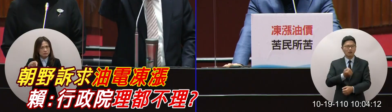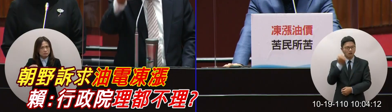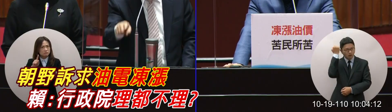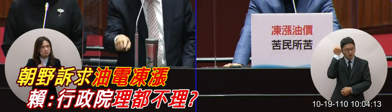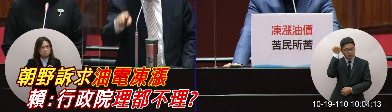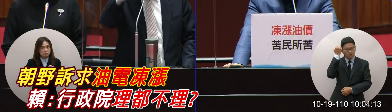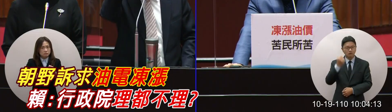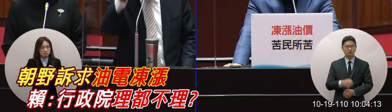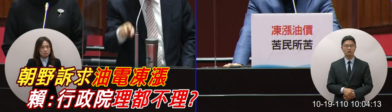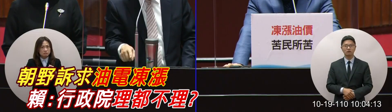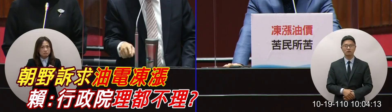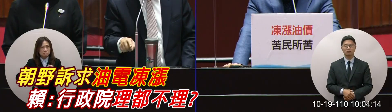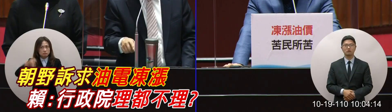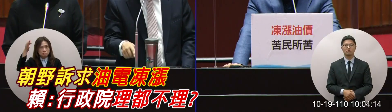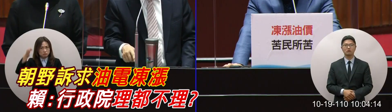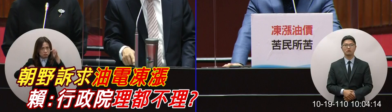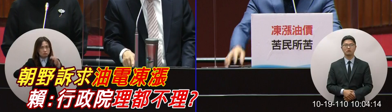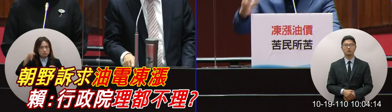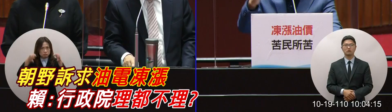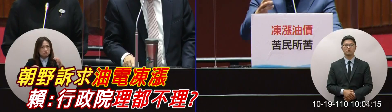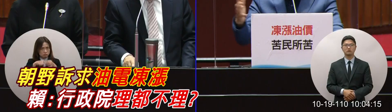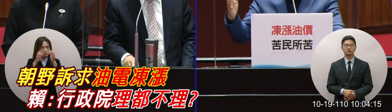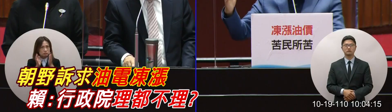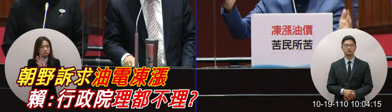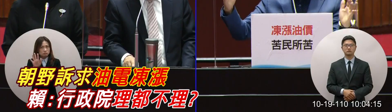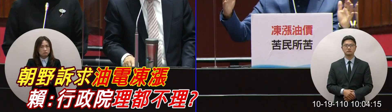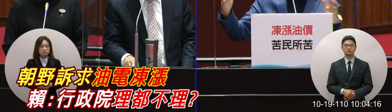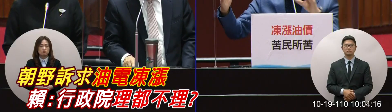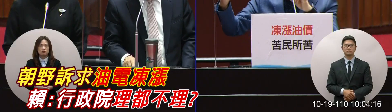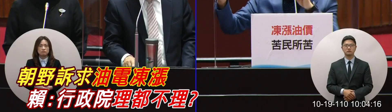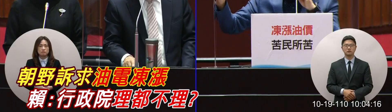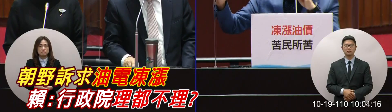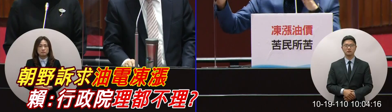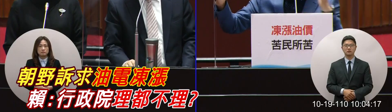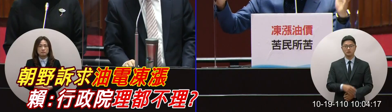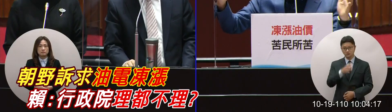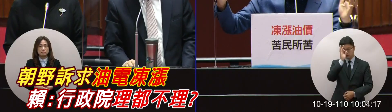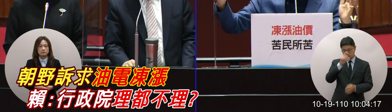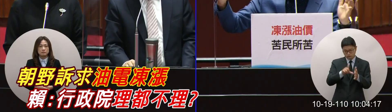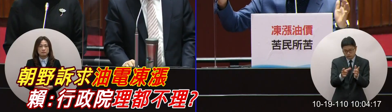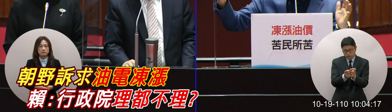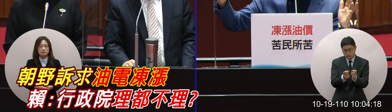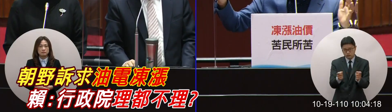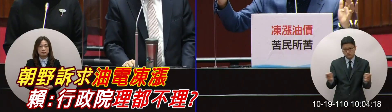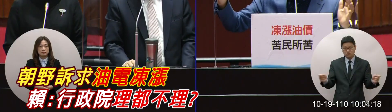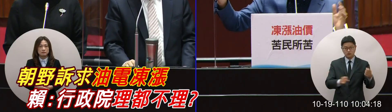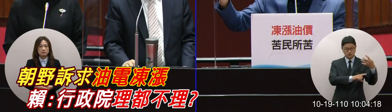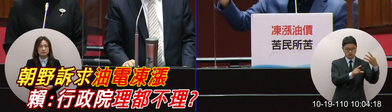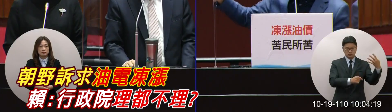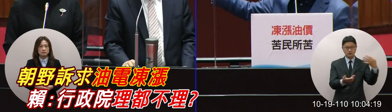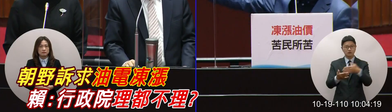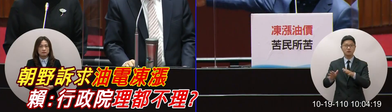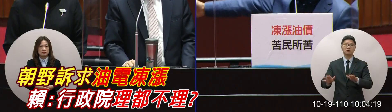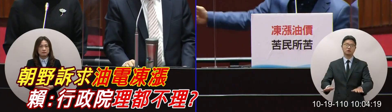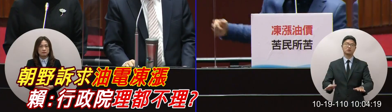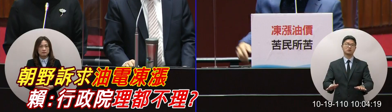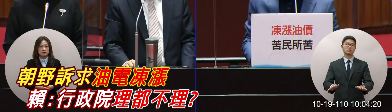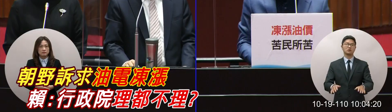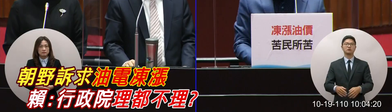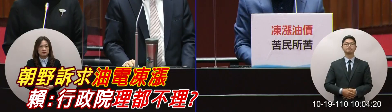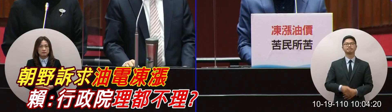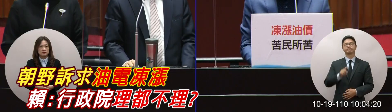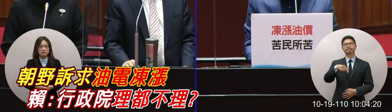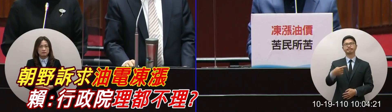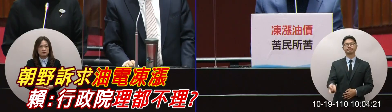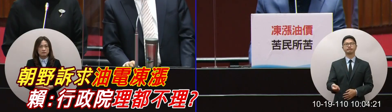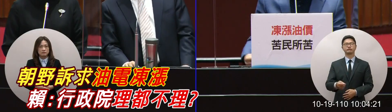有涨有跌，有涨有跌啦。 啊，都哦，你看总数啊，看长期啊，4月份像现在啊，对不？来，我们看下一页。